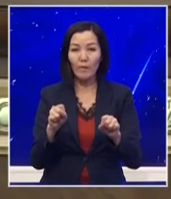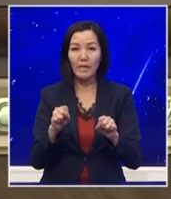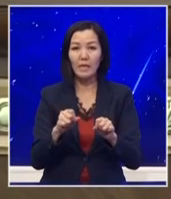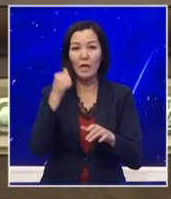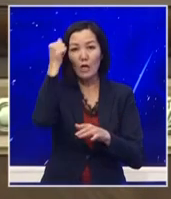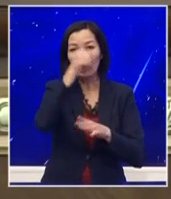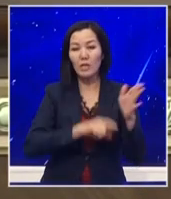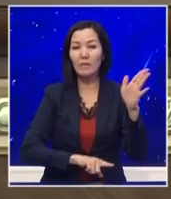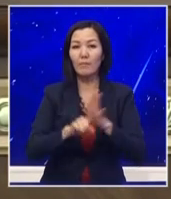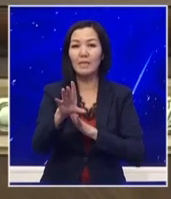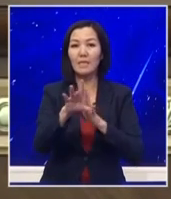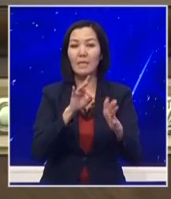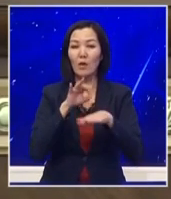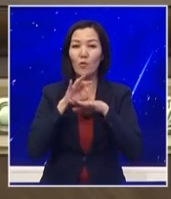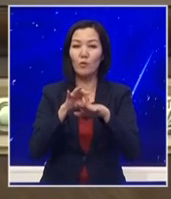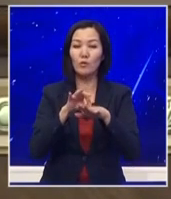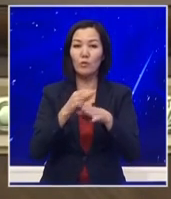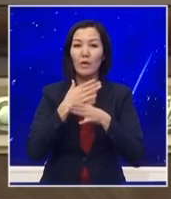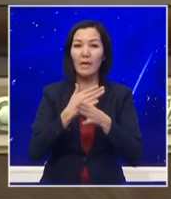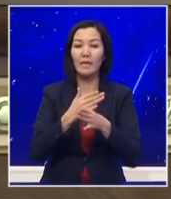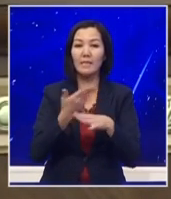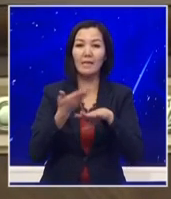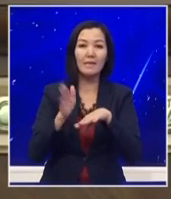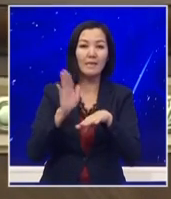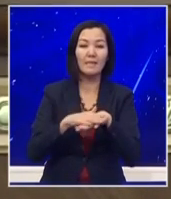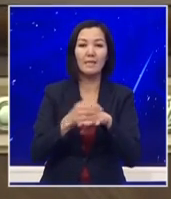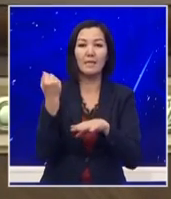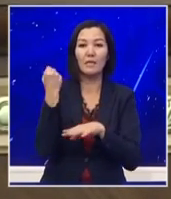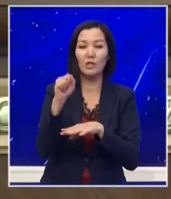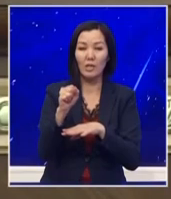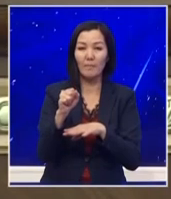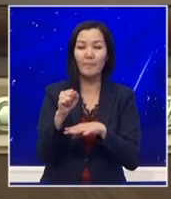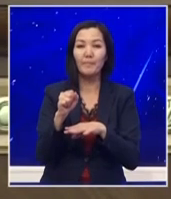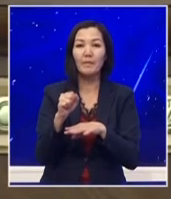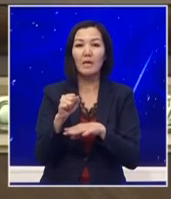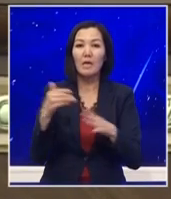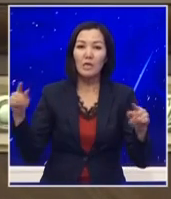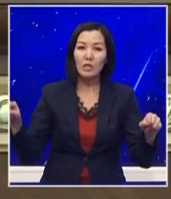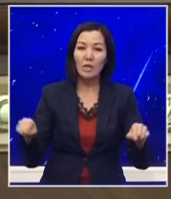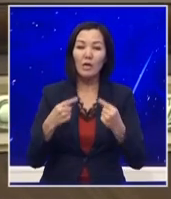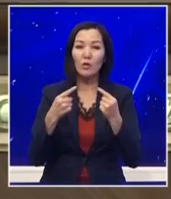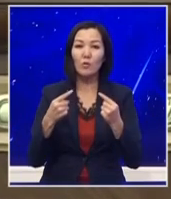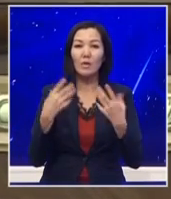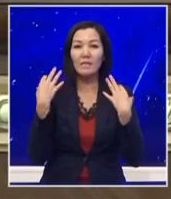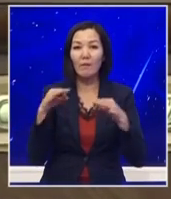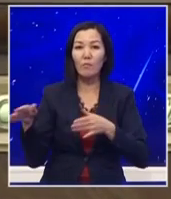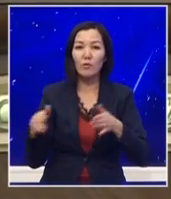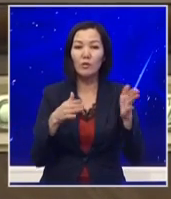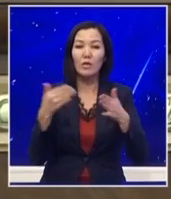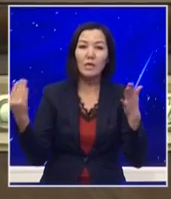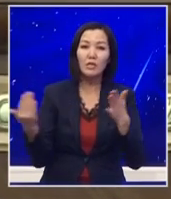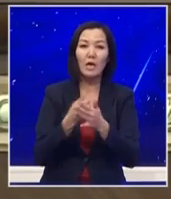Жылдың басында сайлау өткізу арқылы қиындықтармен күресіп ғана қоймай, жаңғыруға жол ашып, жаңа